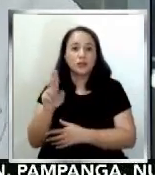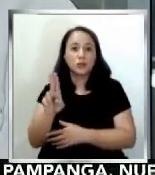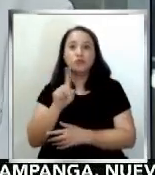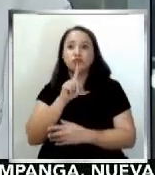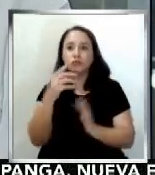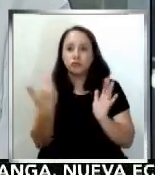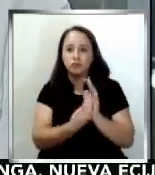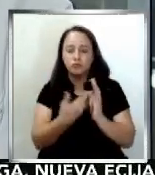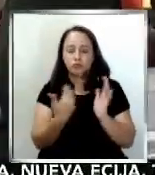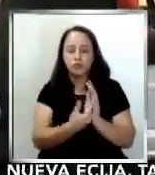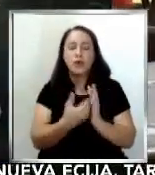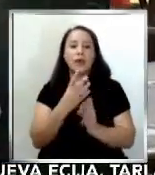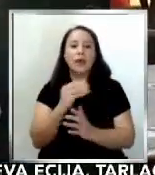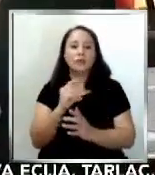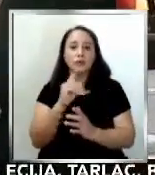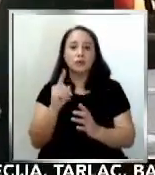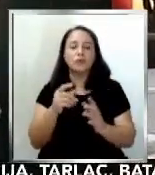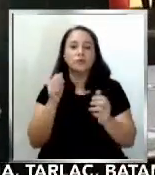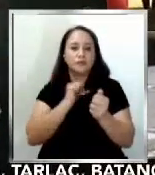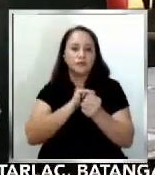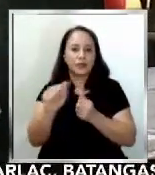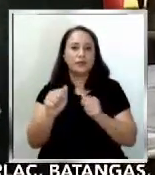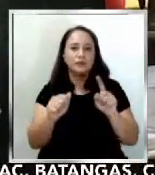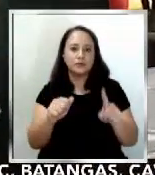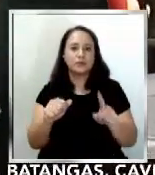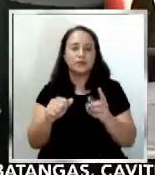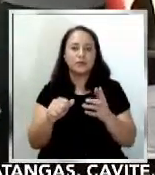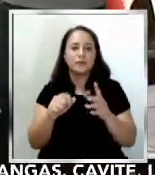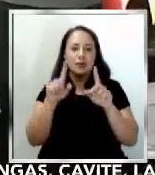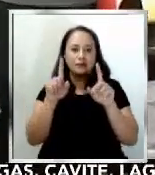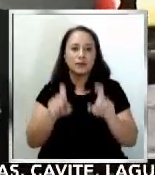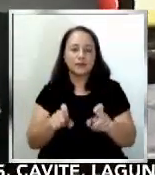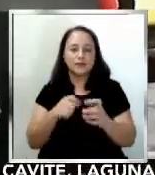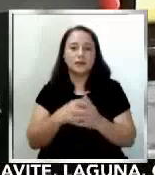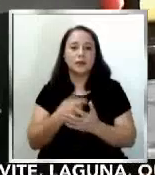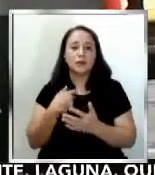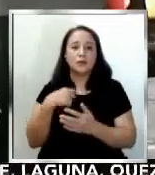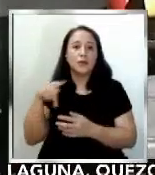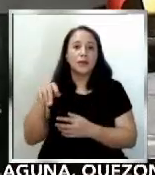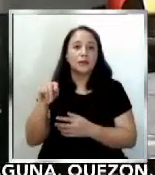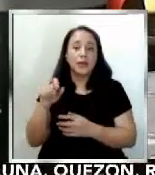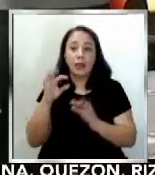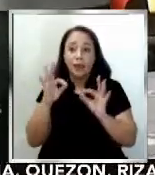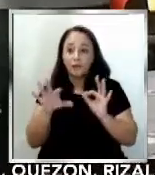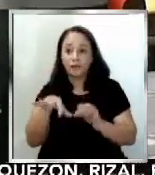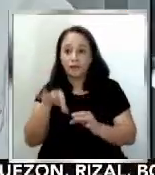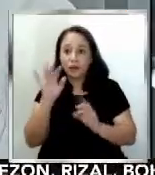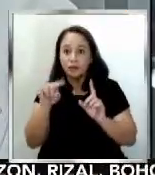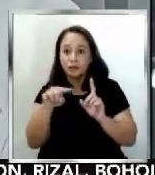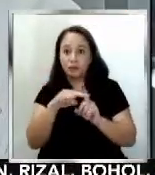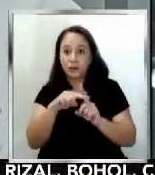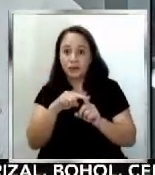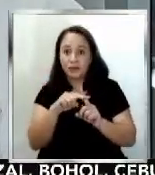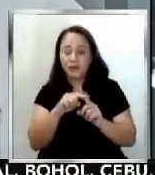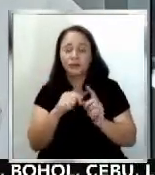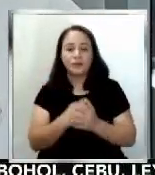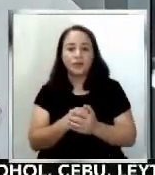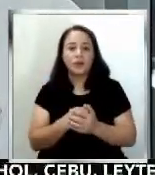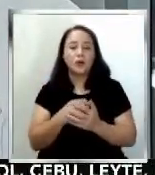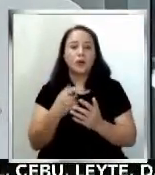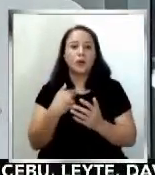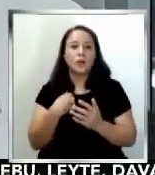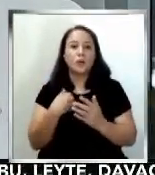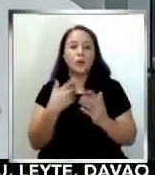at totoong pasado sila. Ayon sa PITX, sakaling may magpositibo sa mga tinest na pasahero, sa ilalim sila